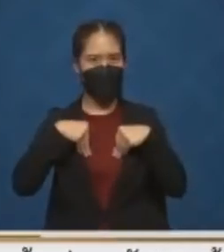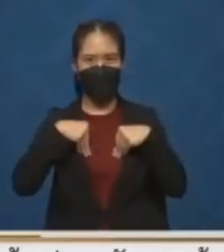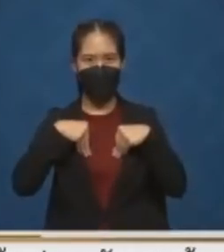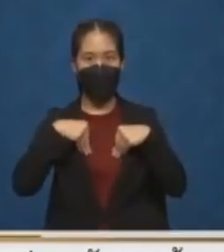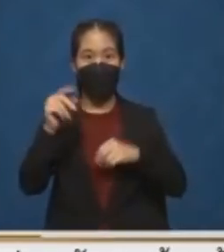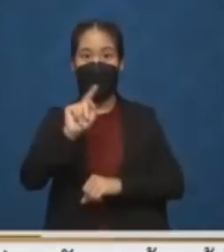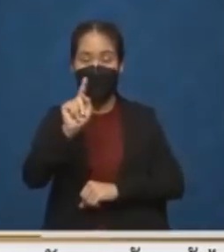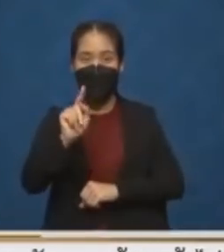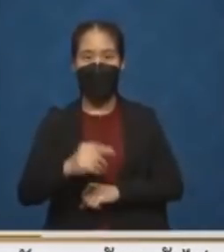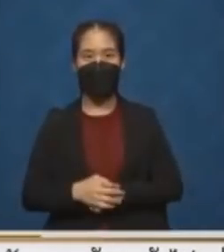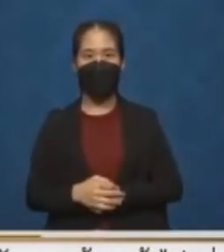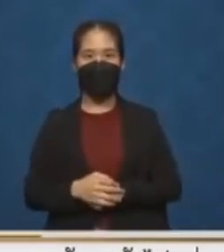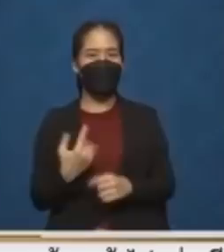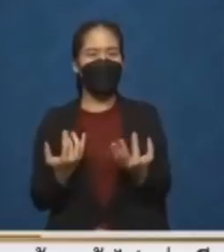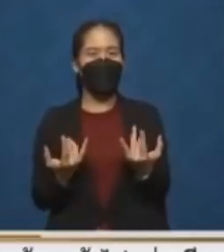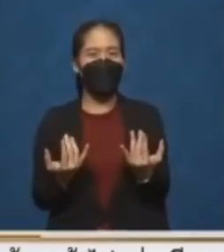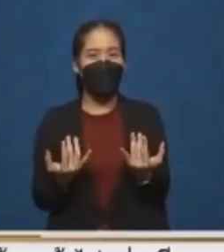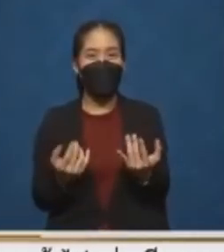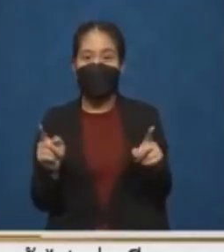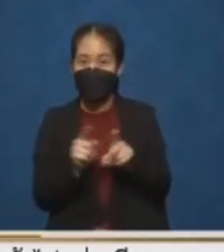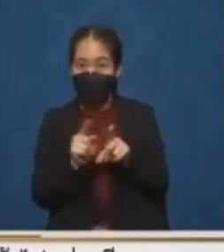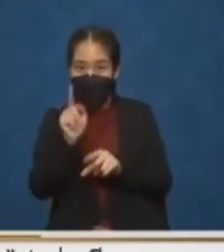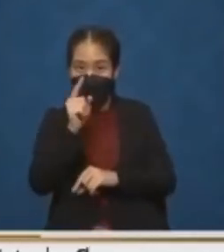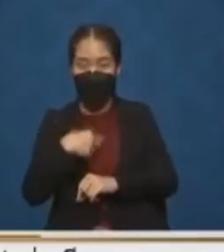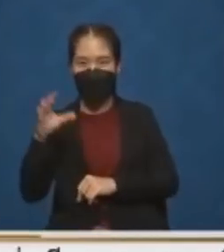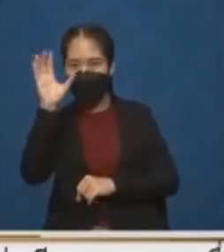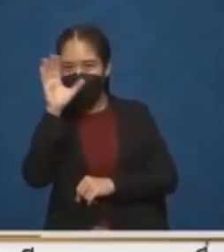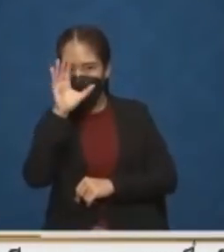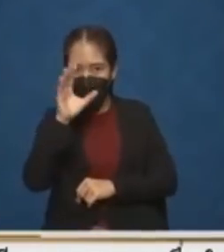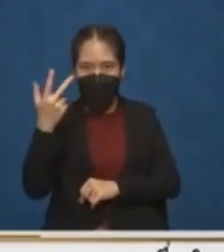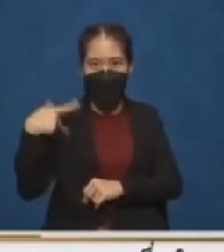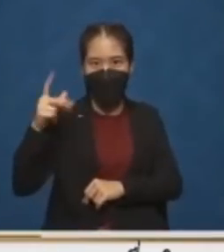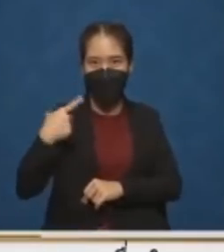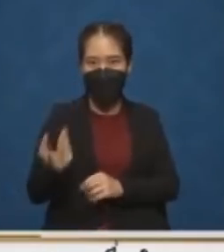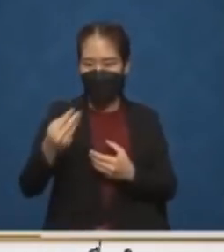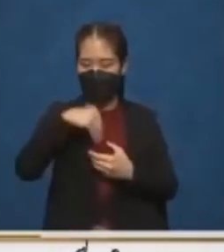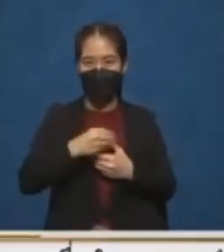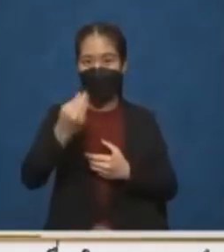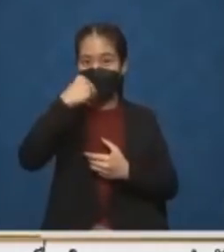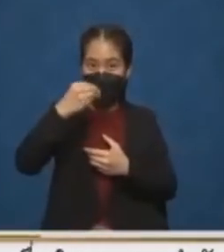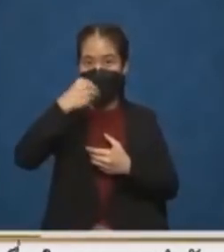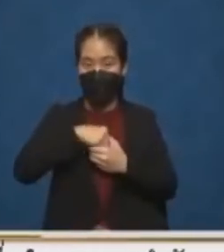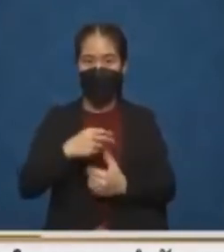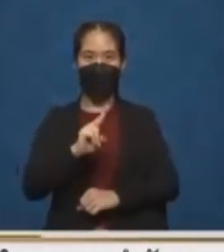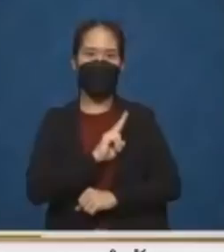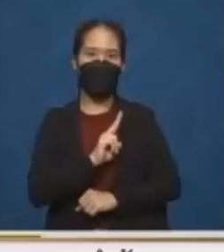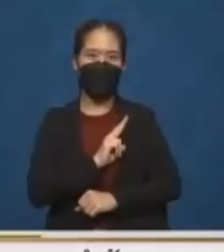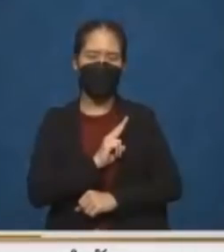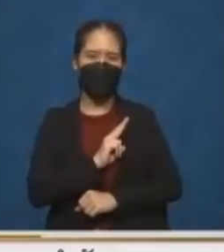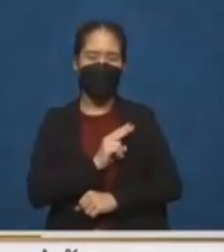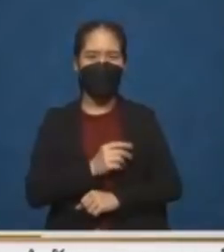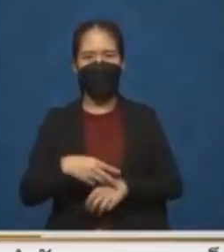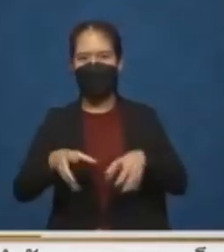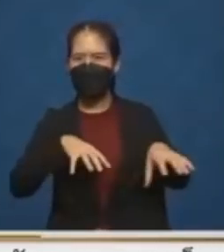คือการค้าความตายการหากิผลประโยตนตบนความตายของพน้องประชาชนการจดหาวัคซีนที่ไม่มี